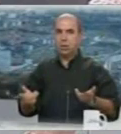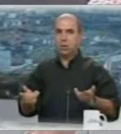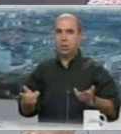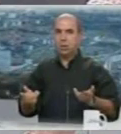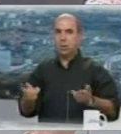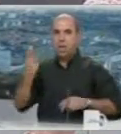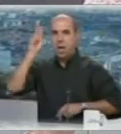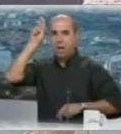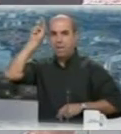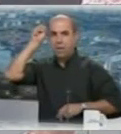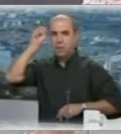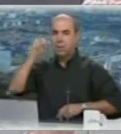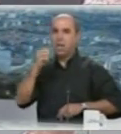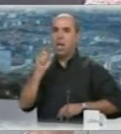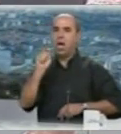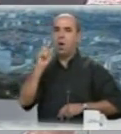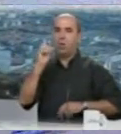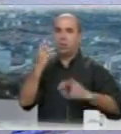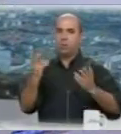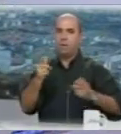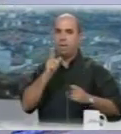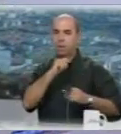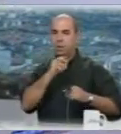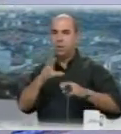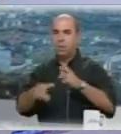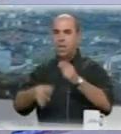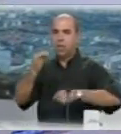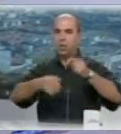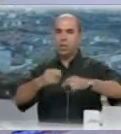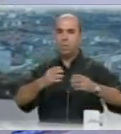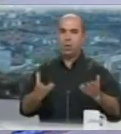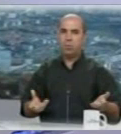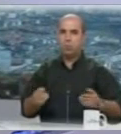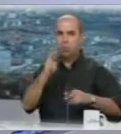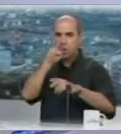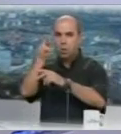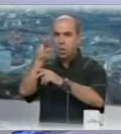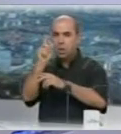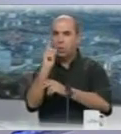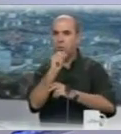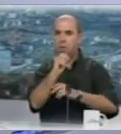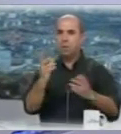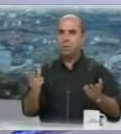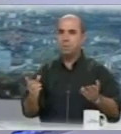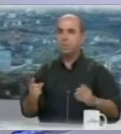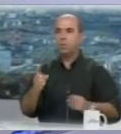بالدرجة العودة، وكان يجمع مجموعة من الحشائش من الربوة التي التي تطل على الدوودة